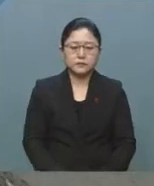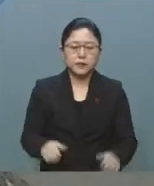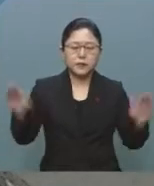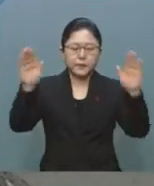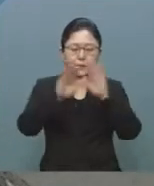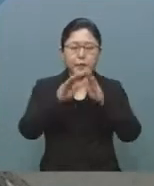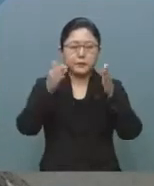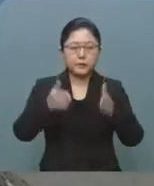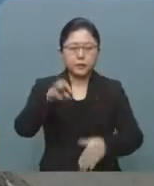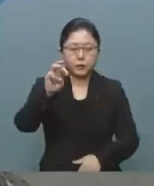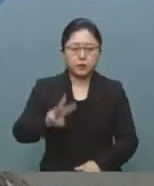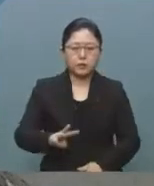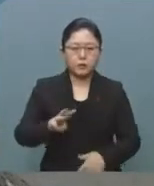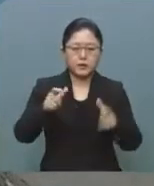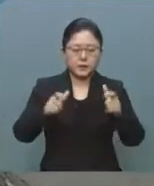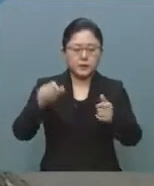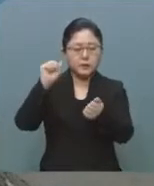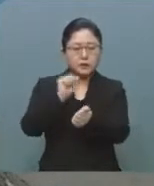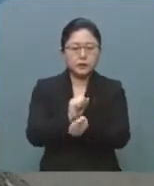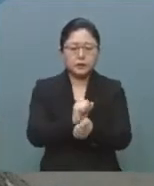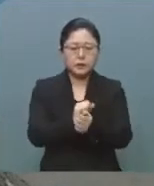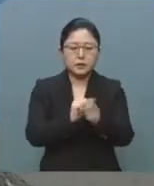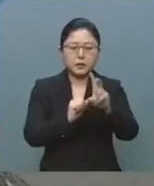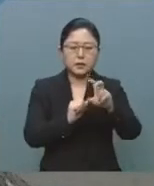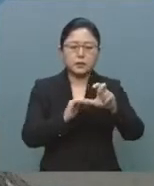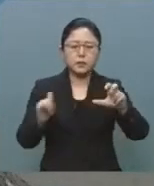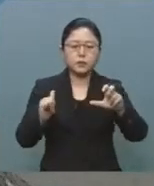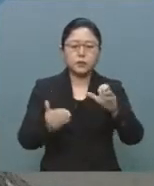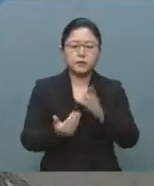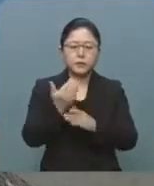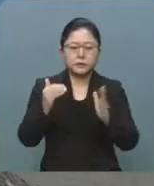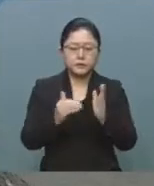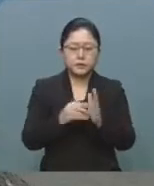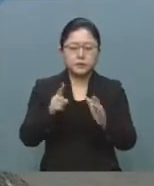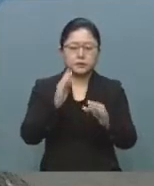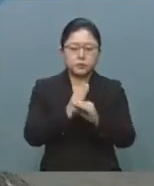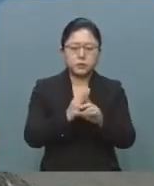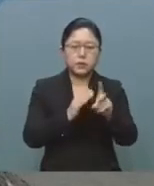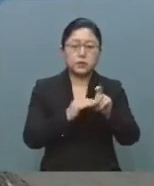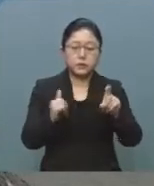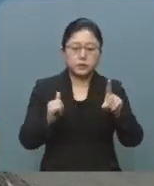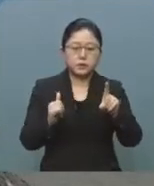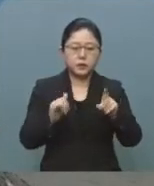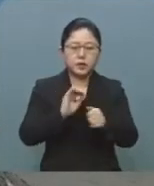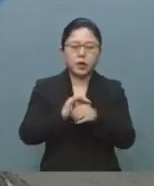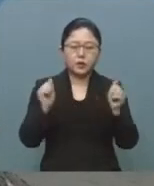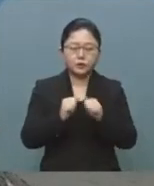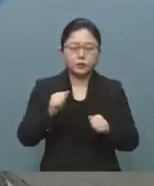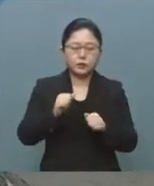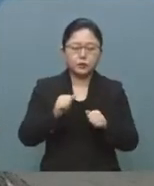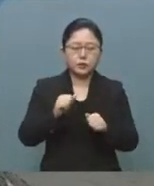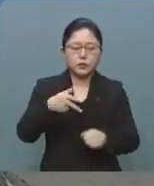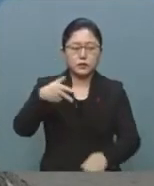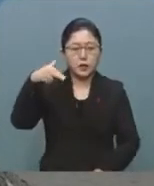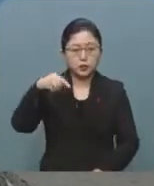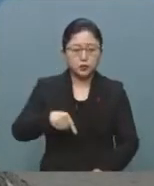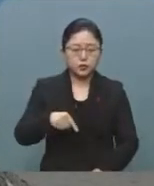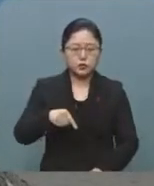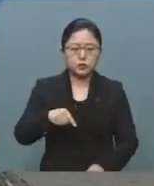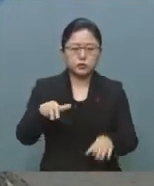네, 밤사이 광주에서는 지역 감염자가 25명 나왔습니다. 이 가운데 11명이 경북 상주의